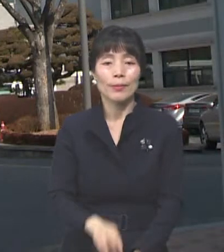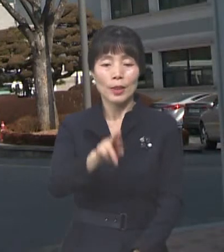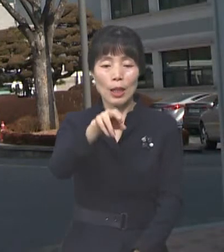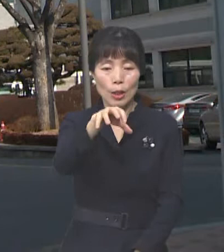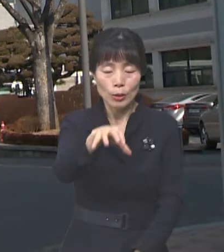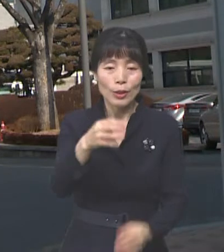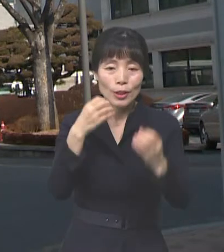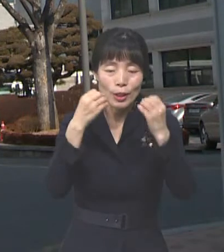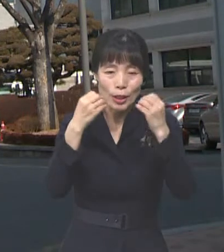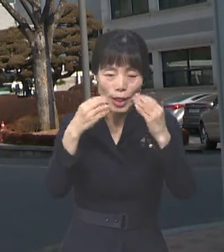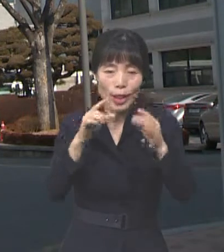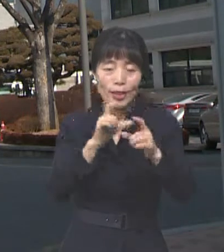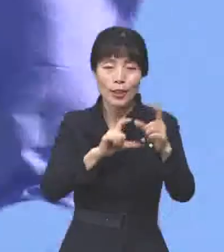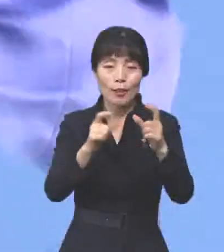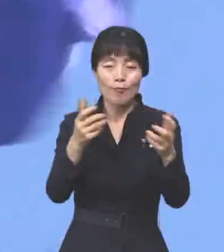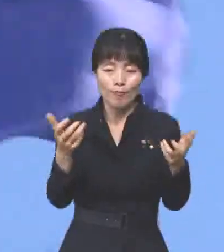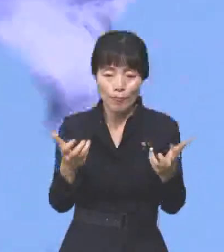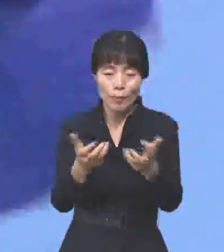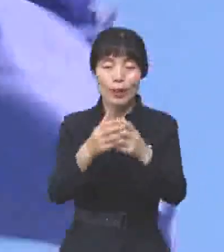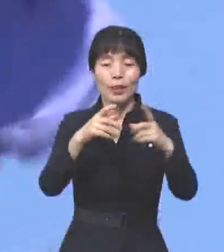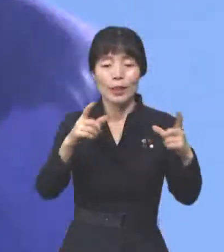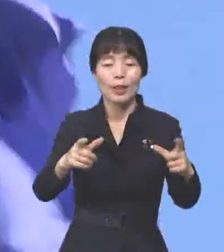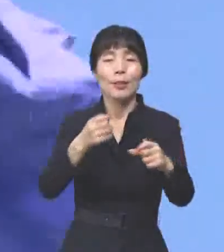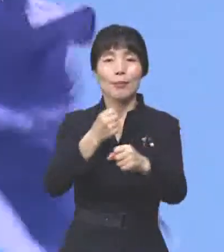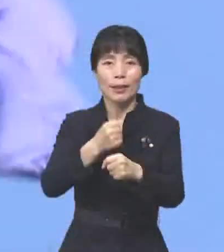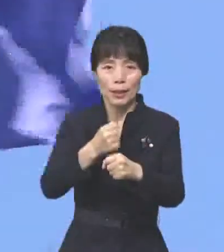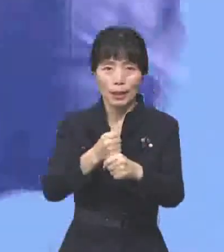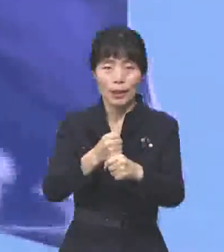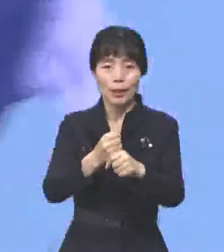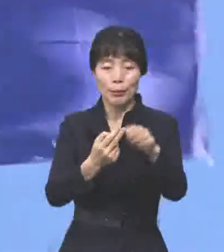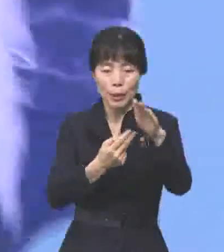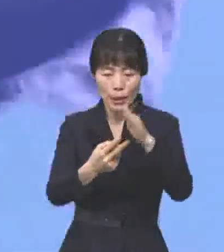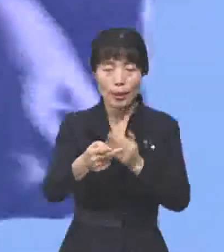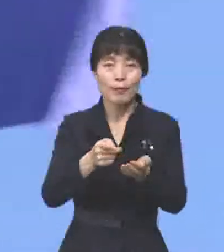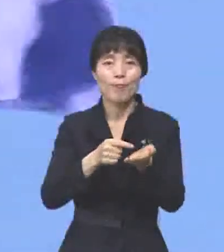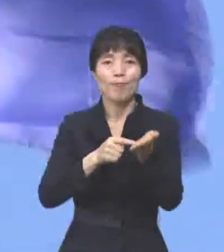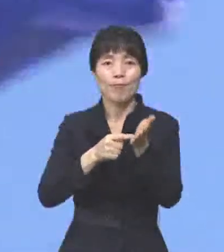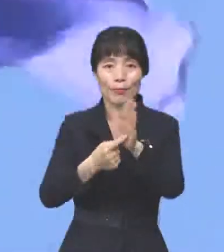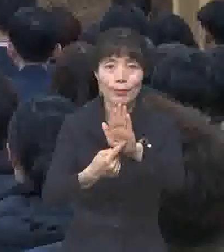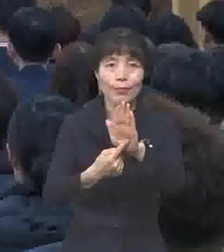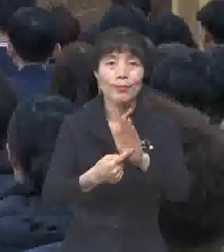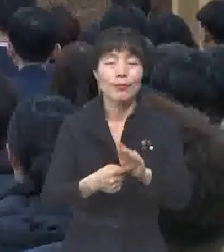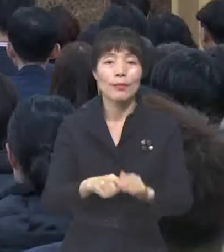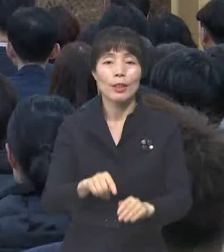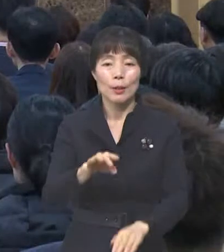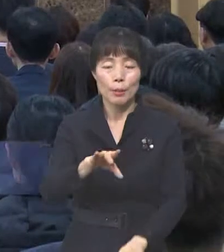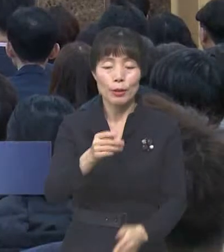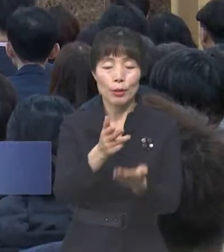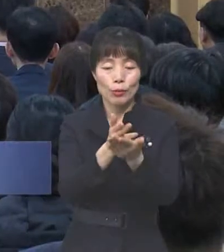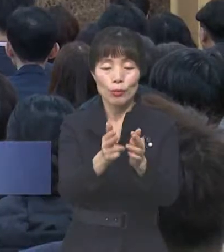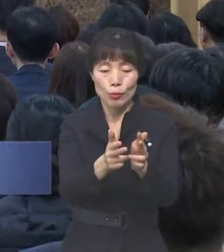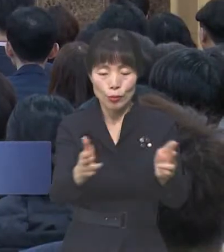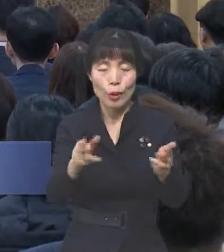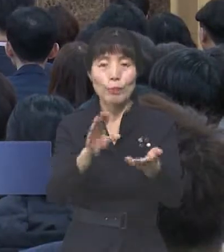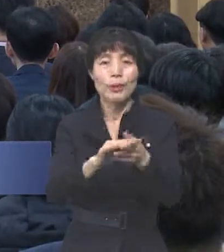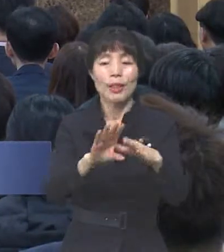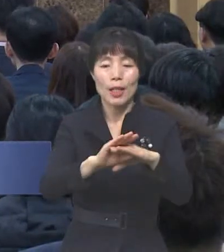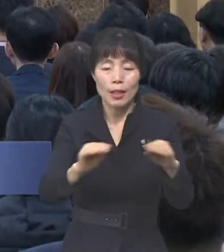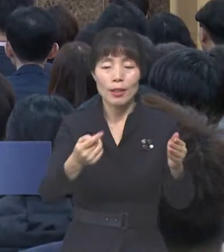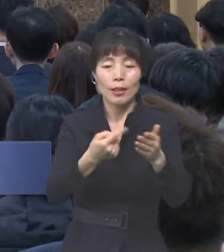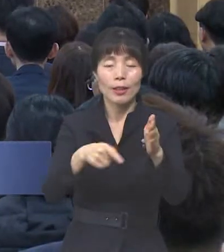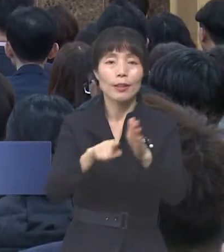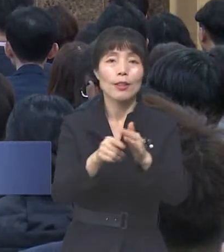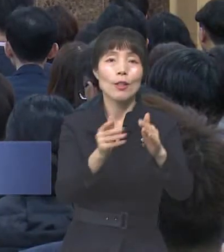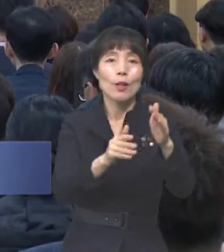강화군은 새해 더욱 풍요로운 지역 만들기를 비전으로 제시했습니다. 먼저 주차난 해결을 위해 공영